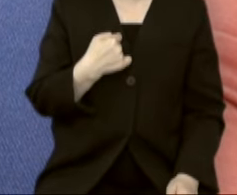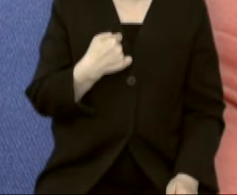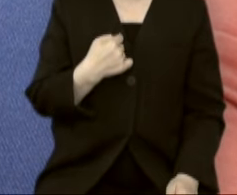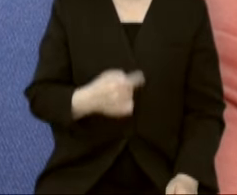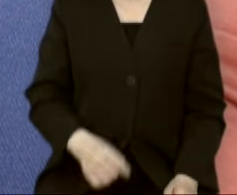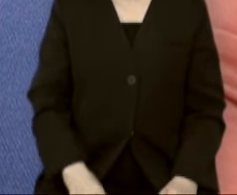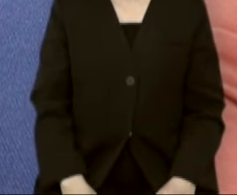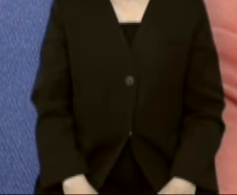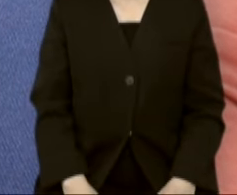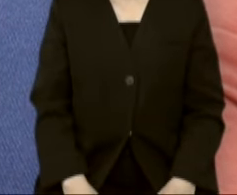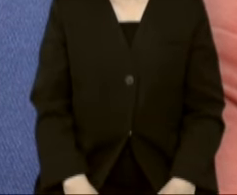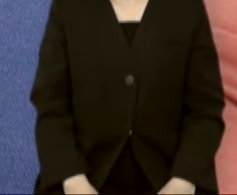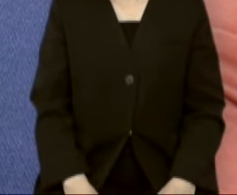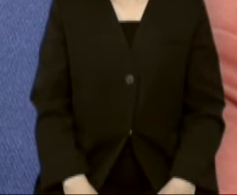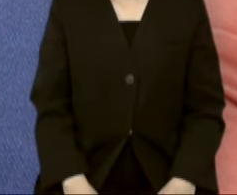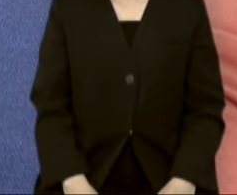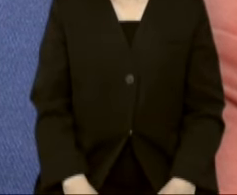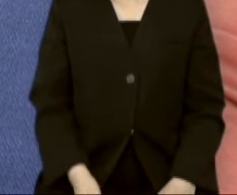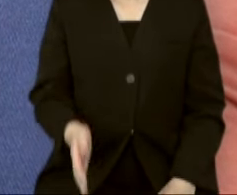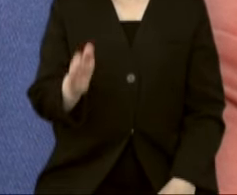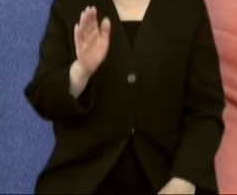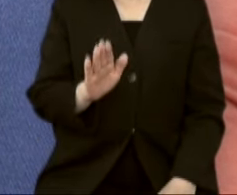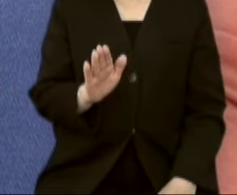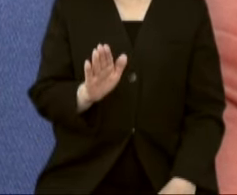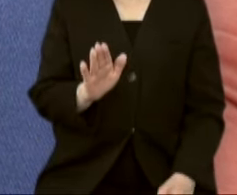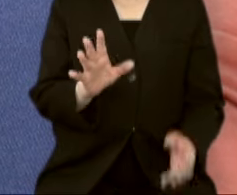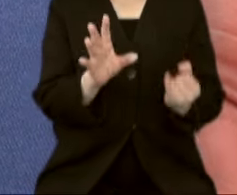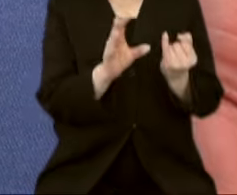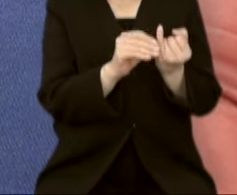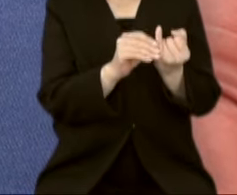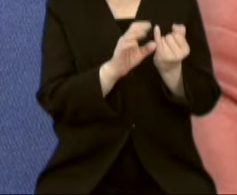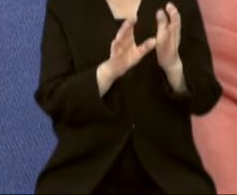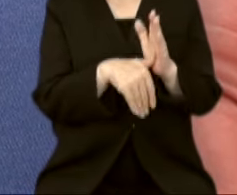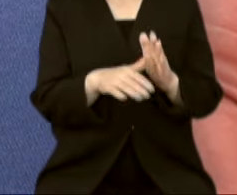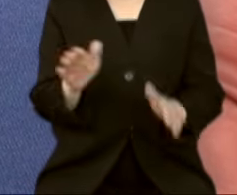나우시도 태어났어요. 그러나 모태부터 우리가 다